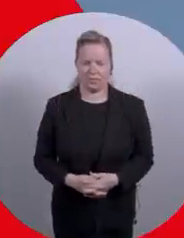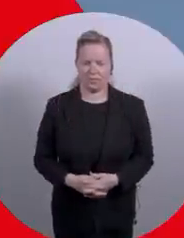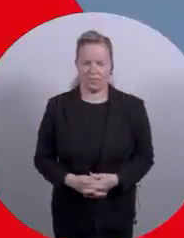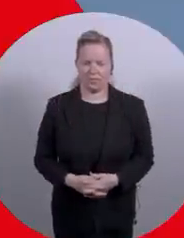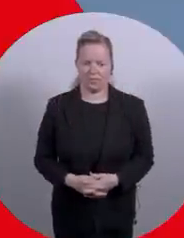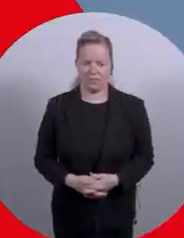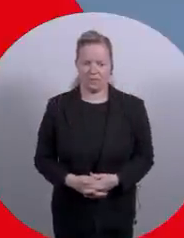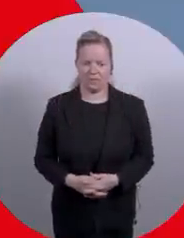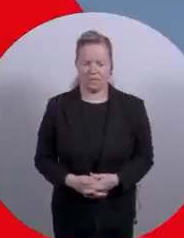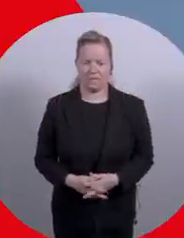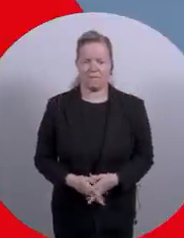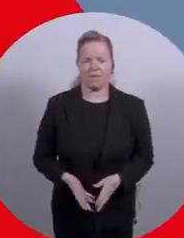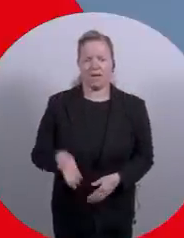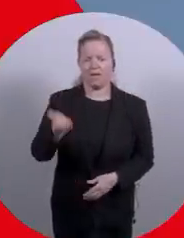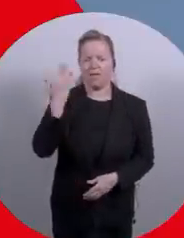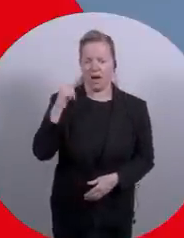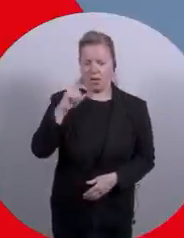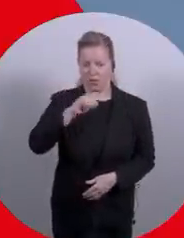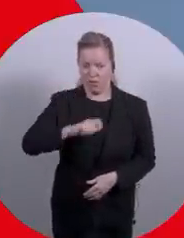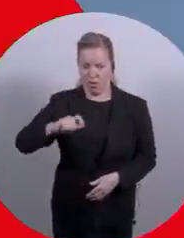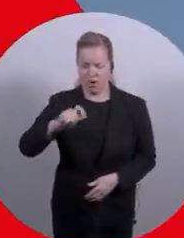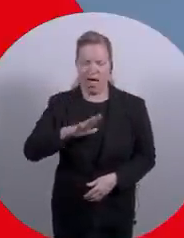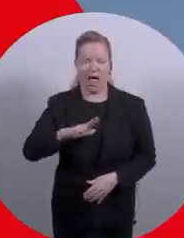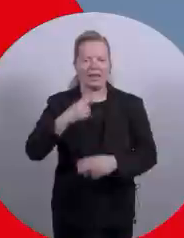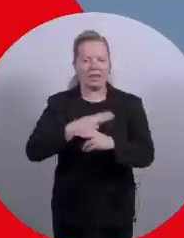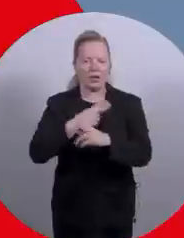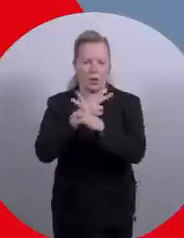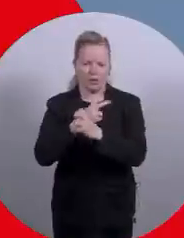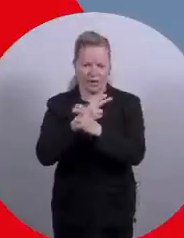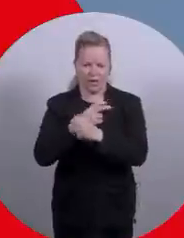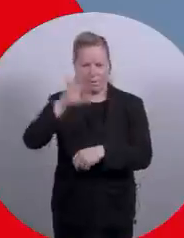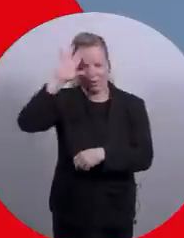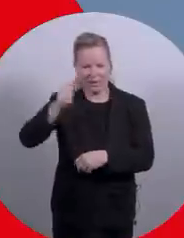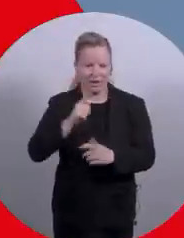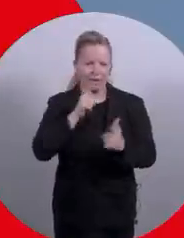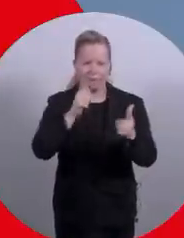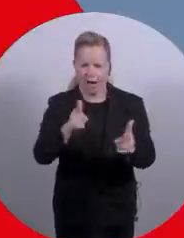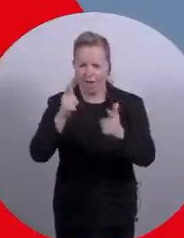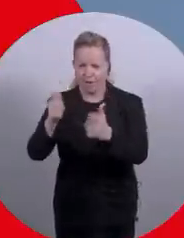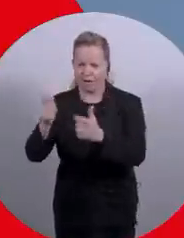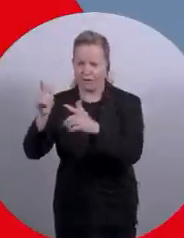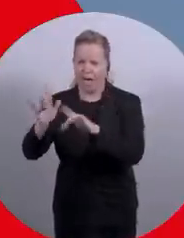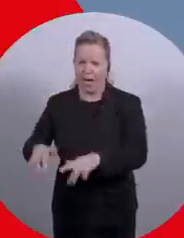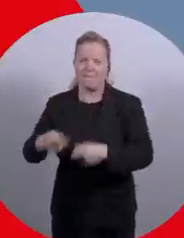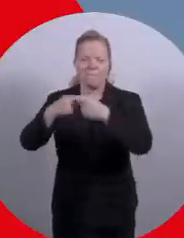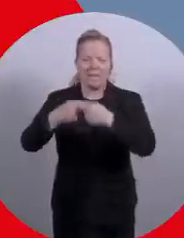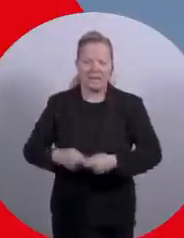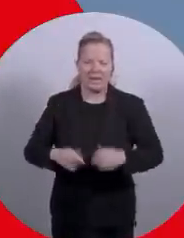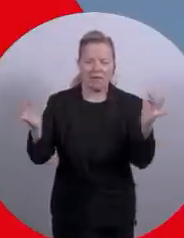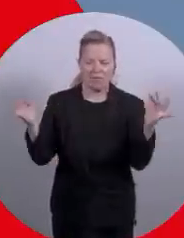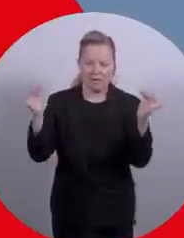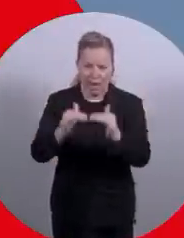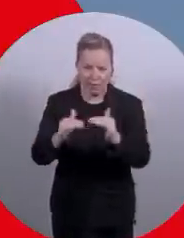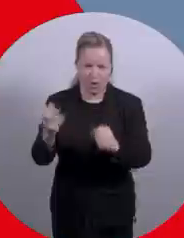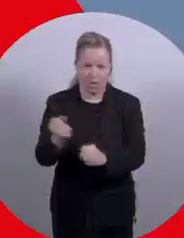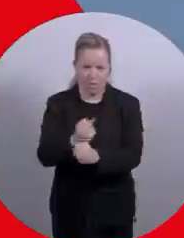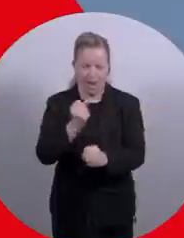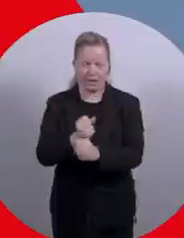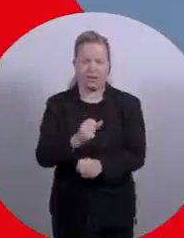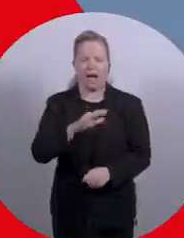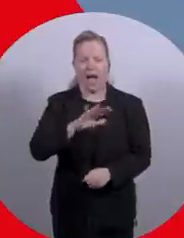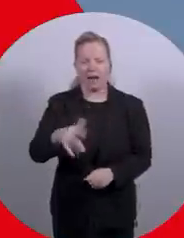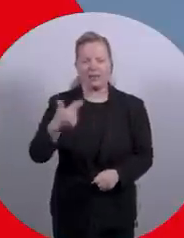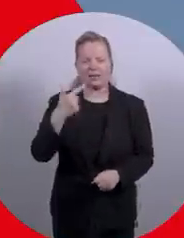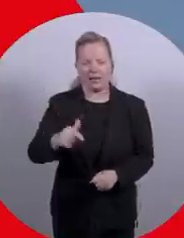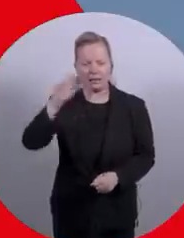bin die vergangenen Woche durch alle niederösterreichischen Bezirke gefahren wir haben überall Mitgliederversammlungen gemacht wo in allen